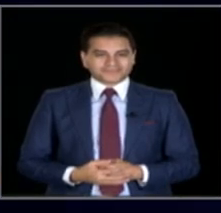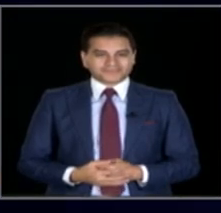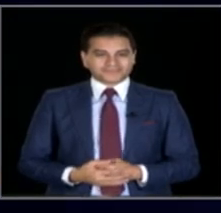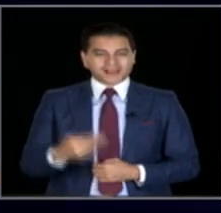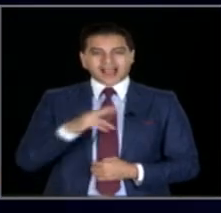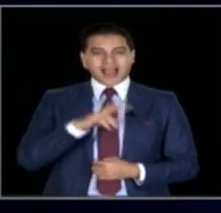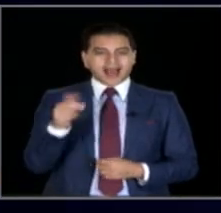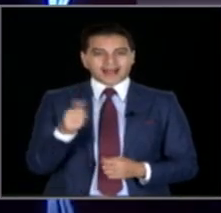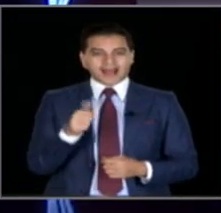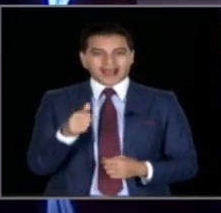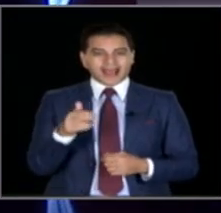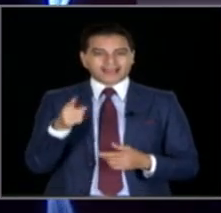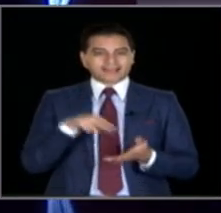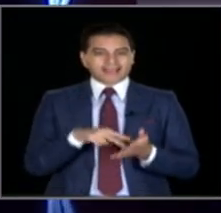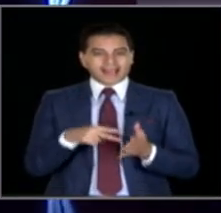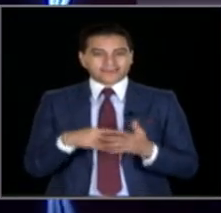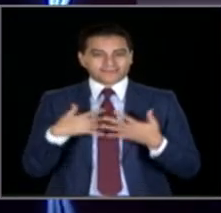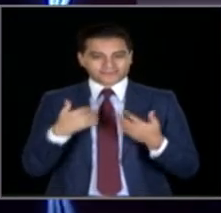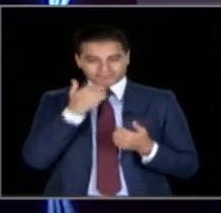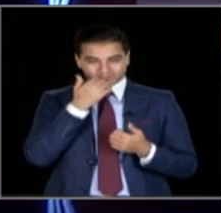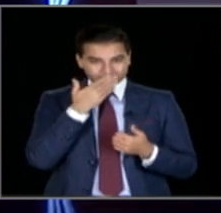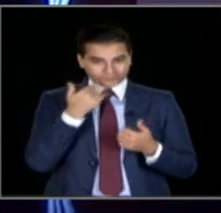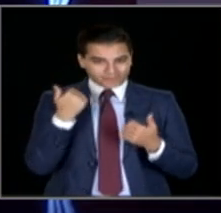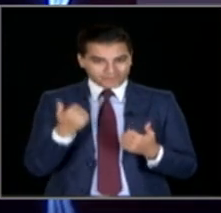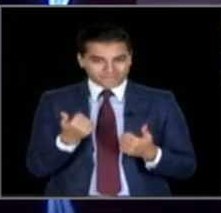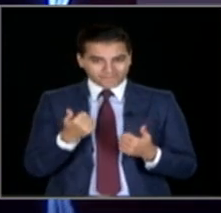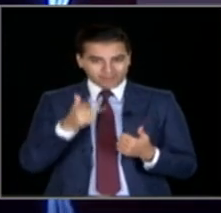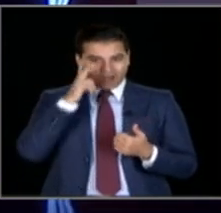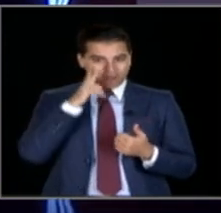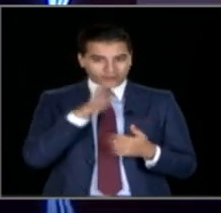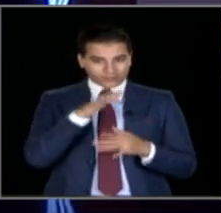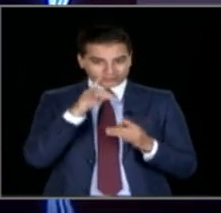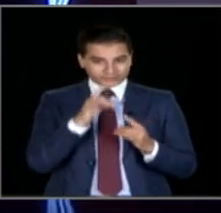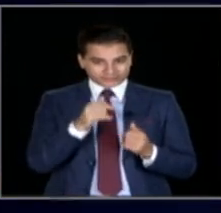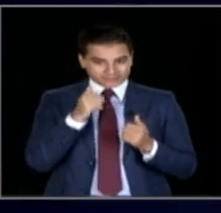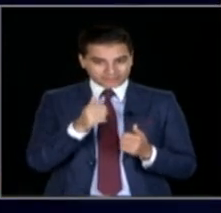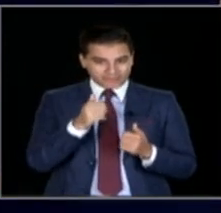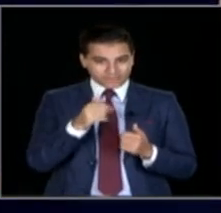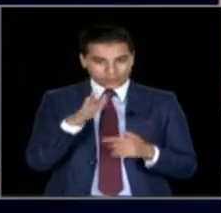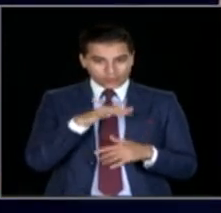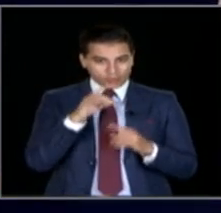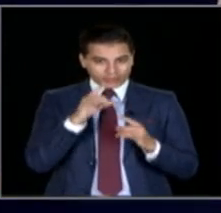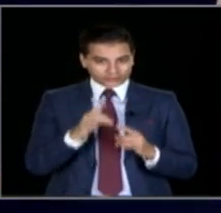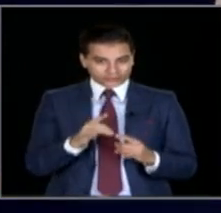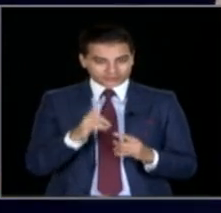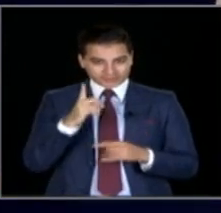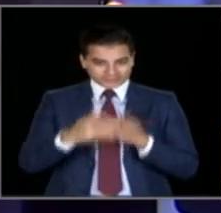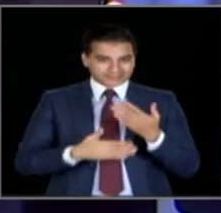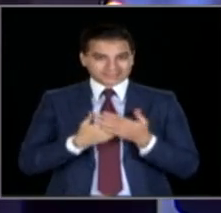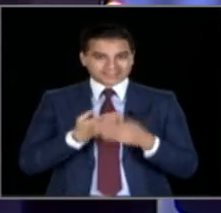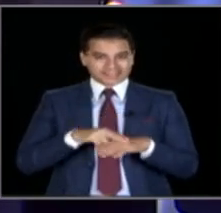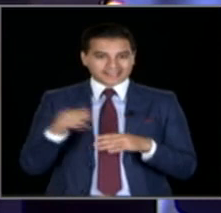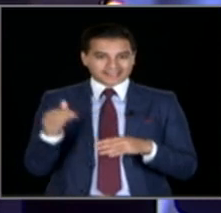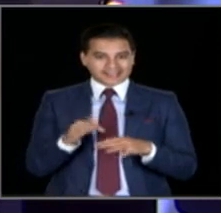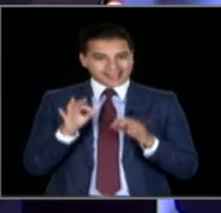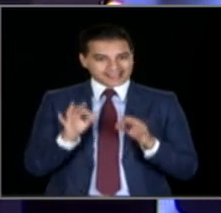علاء عبد القوي، ازيك علاء؟ الحمد لله تمام. أخبارك إيه؟ الحمد لله والله تمام. كله كويس؟ الحمد لله. رجعت تاني؟